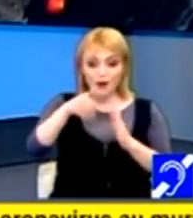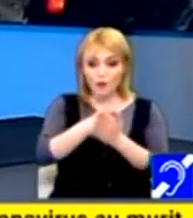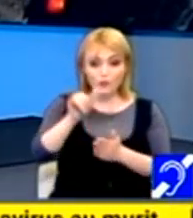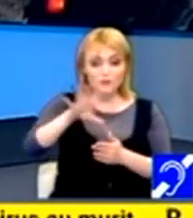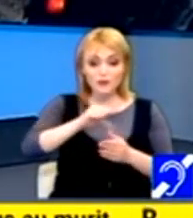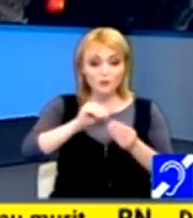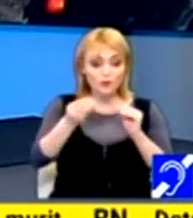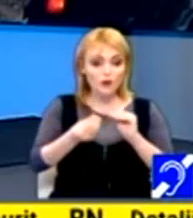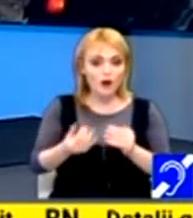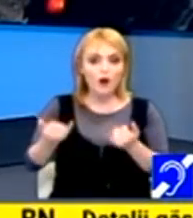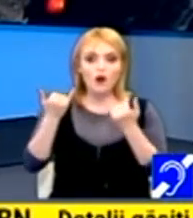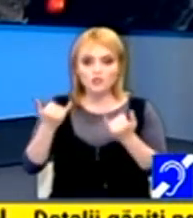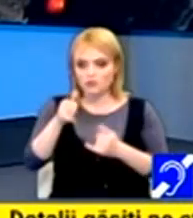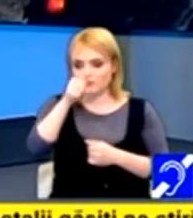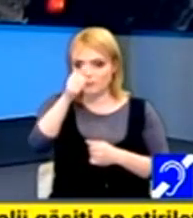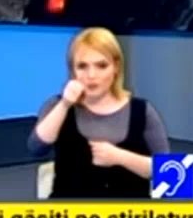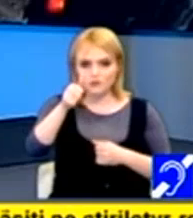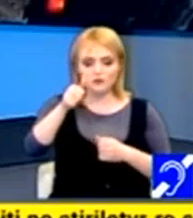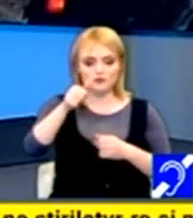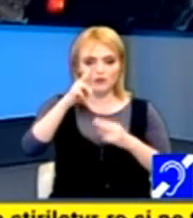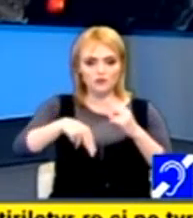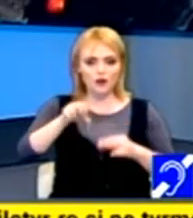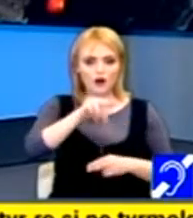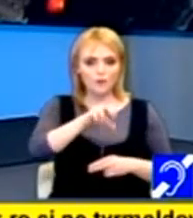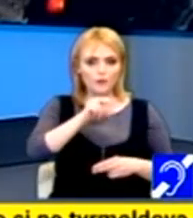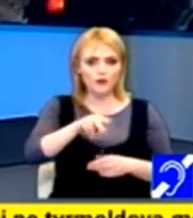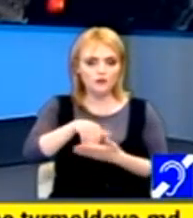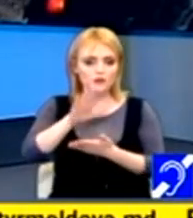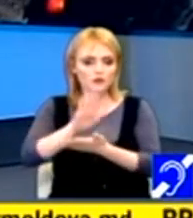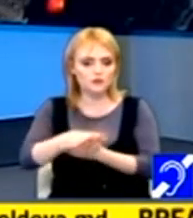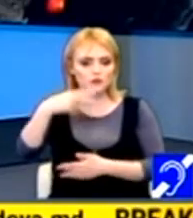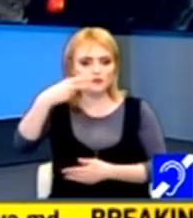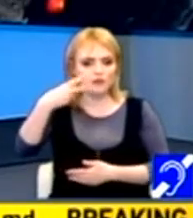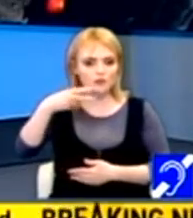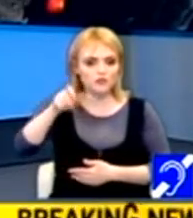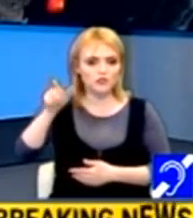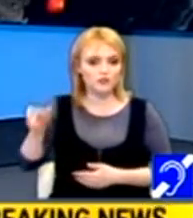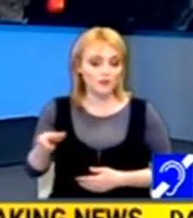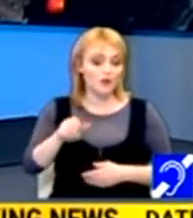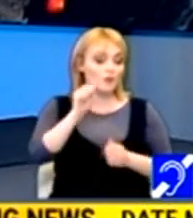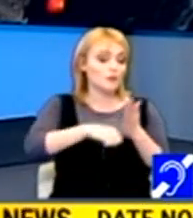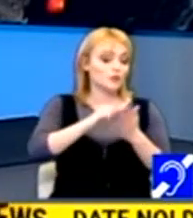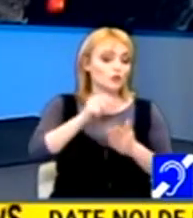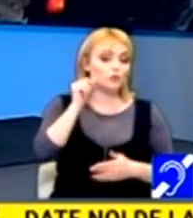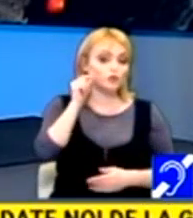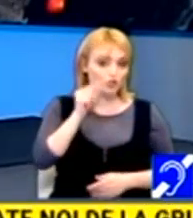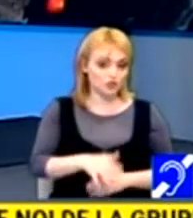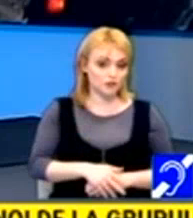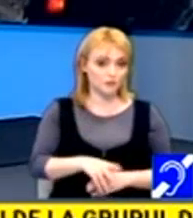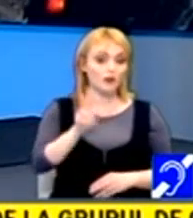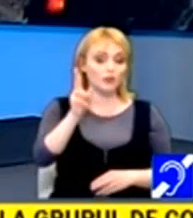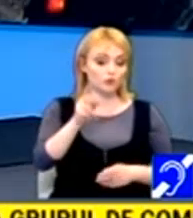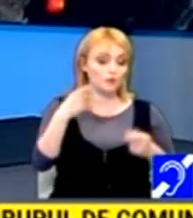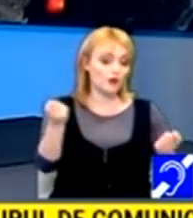Cu 20 de cazuri, la sfârșitul lunii aprilie este pus pe jar din cauza unui bărbat care a vrut să petreacă Paștele cu rudele din altă localitate.